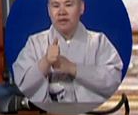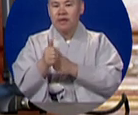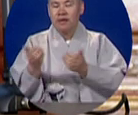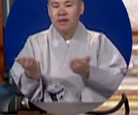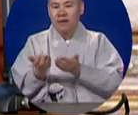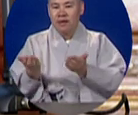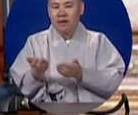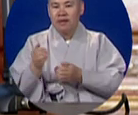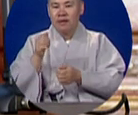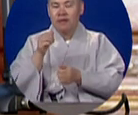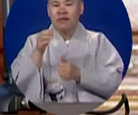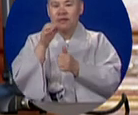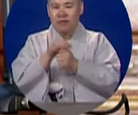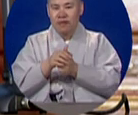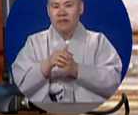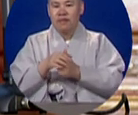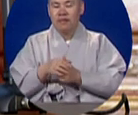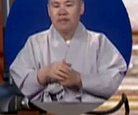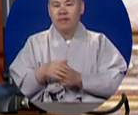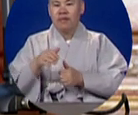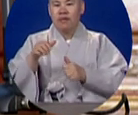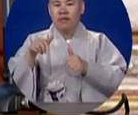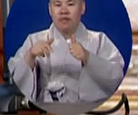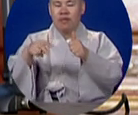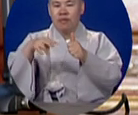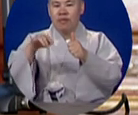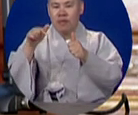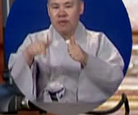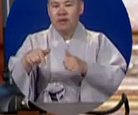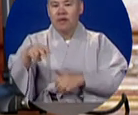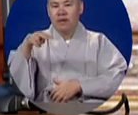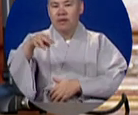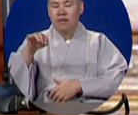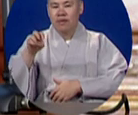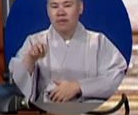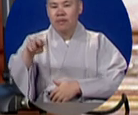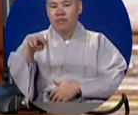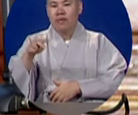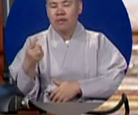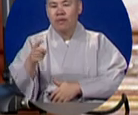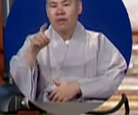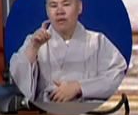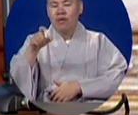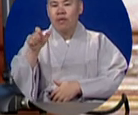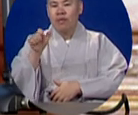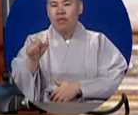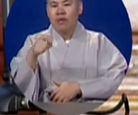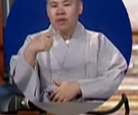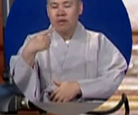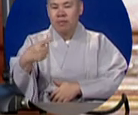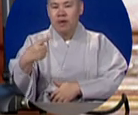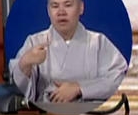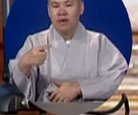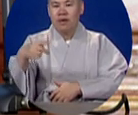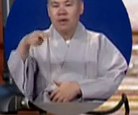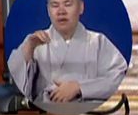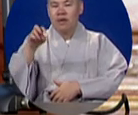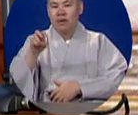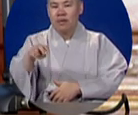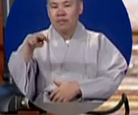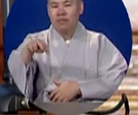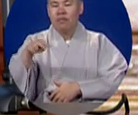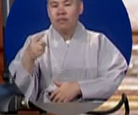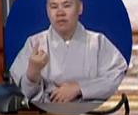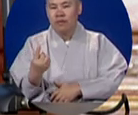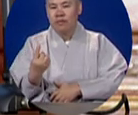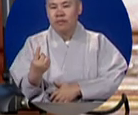그걸 50일 심소라고 그게 쉬운 한 가지나 됩니다 그래서